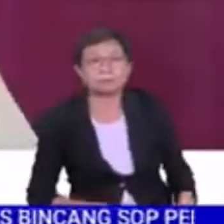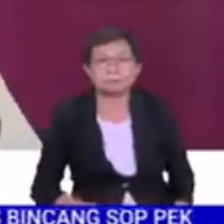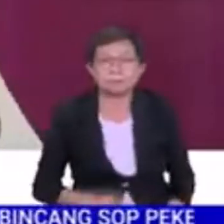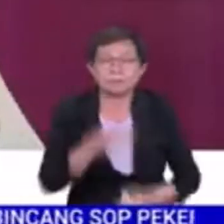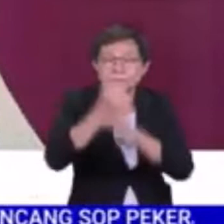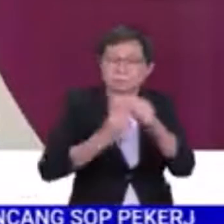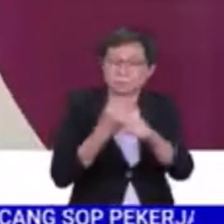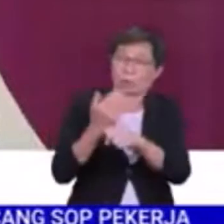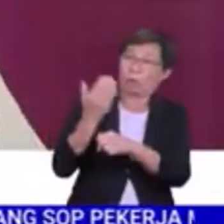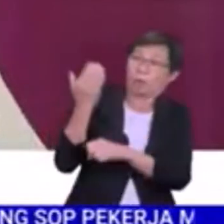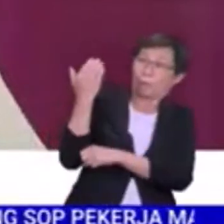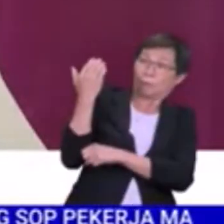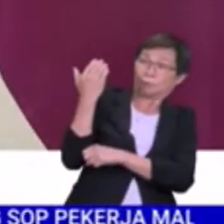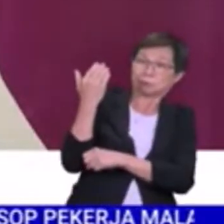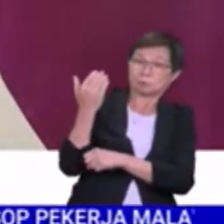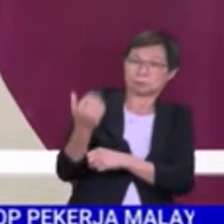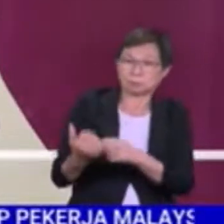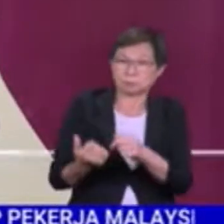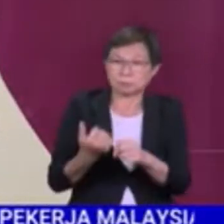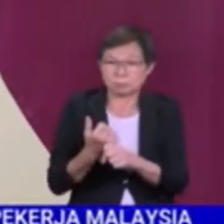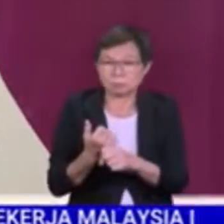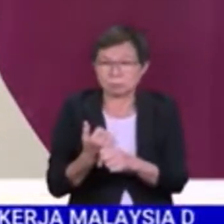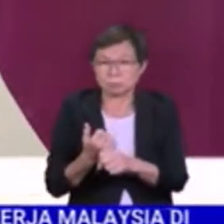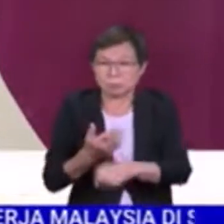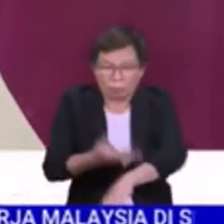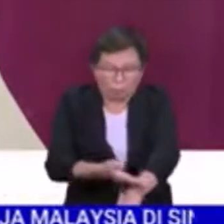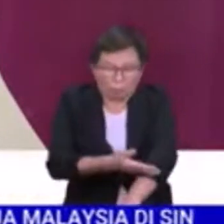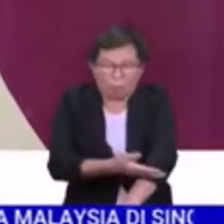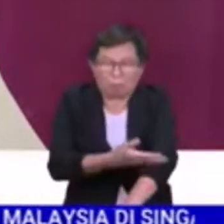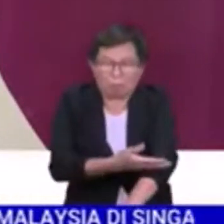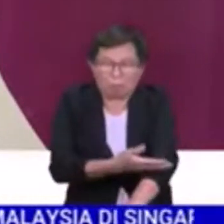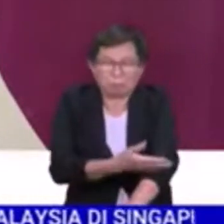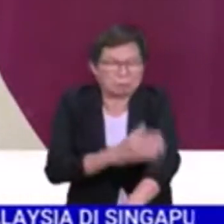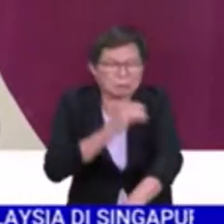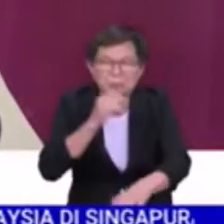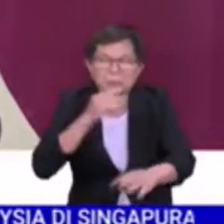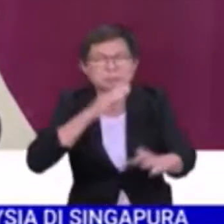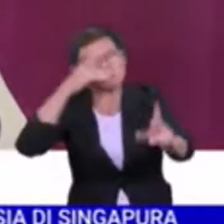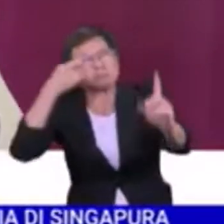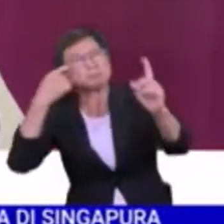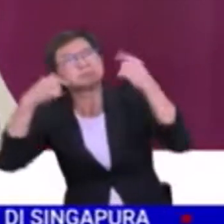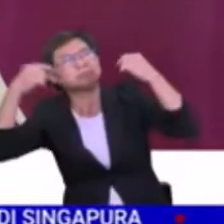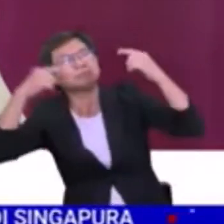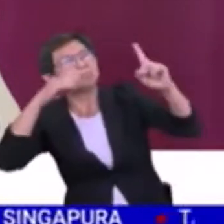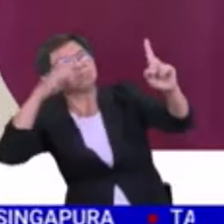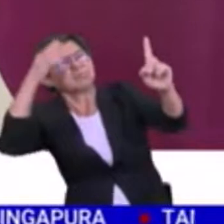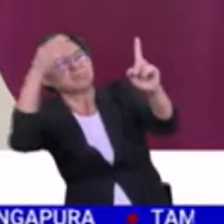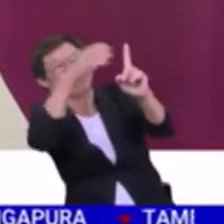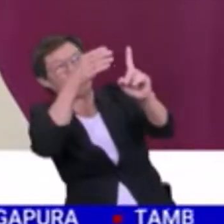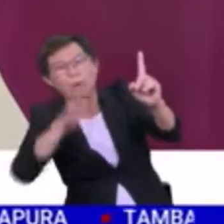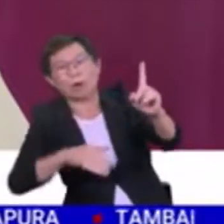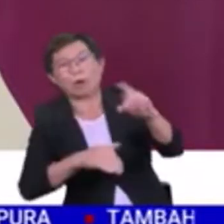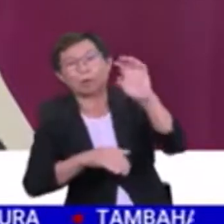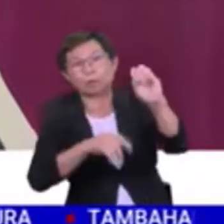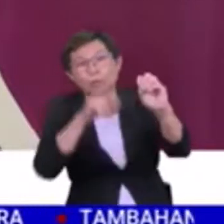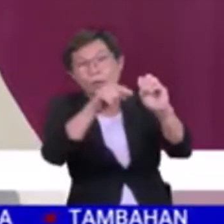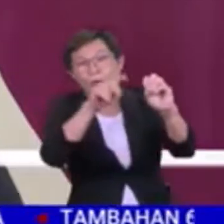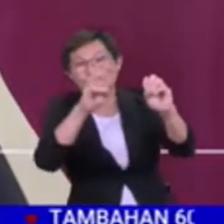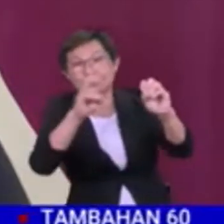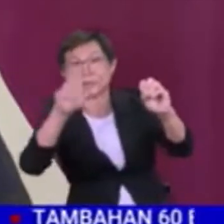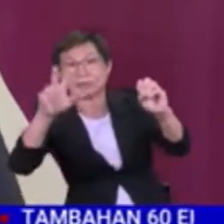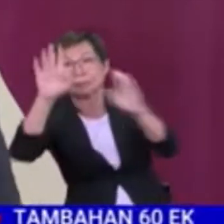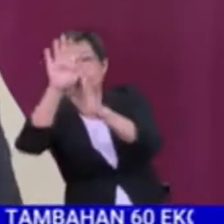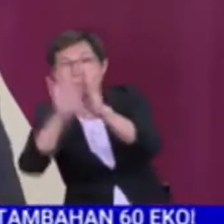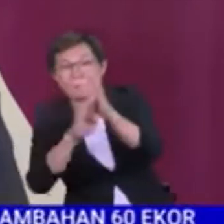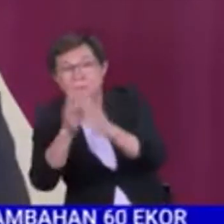Tahun lepas recovery, tetapi tidak mencapai lagi tahun lepas pada tahap 0.63